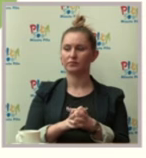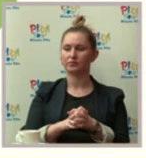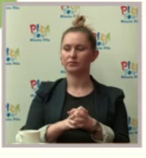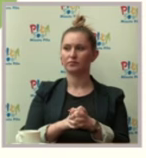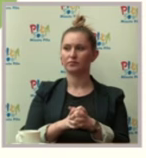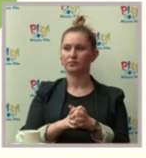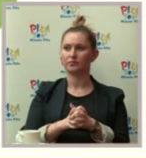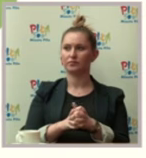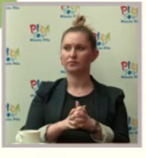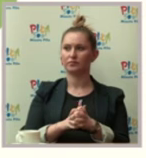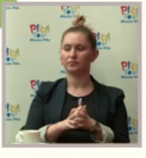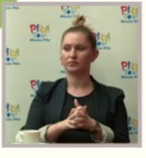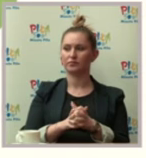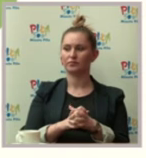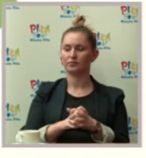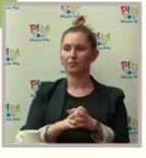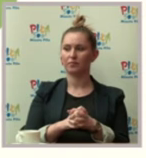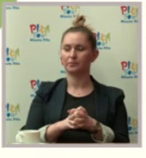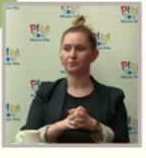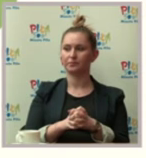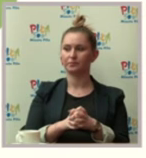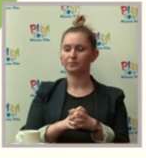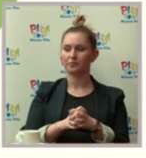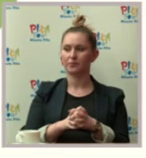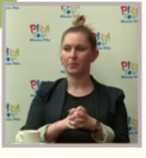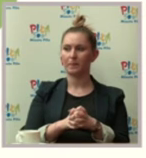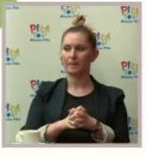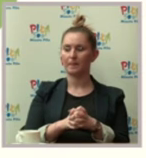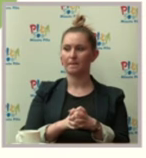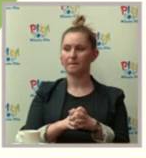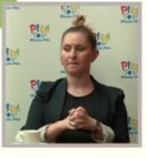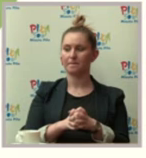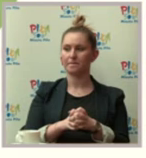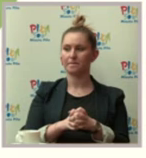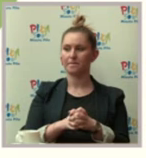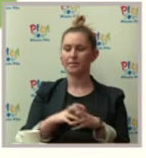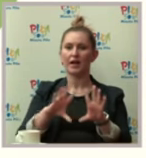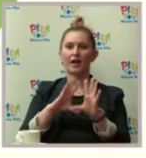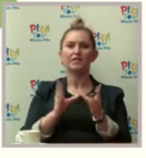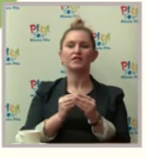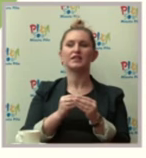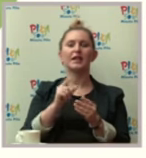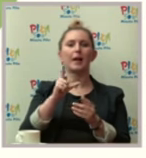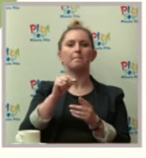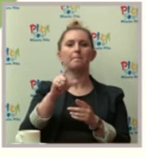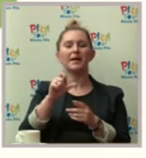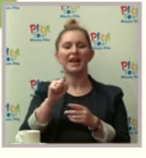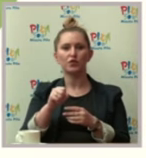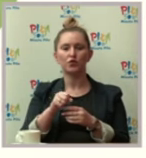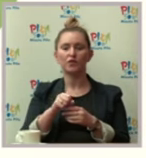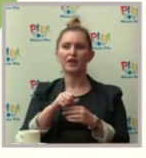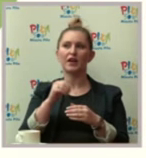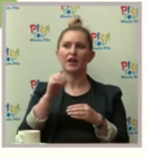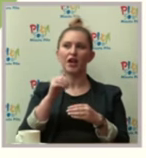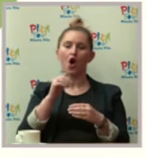potem powiatowa, utrzymywanie placówek opiekuńczo-wychowawczych oraz rodzin zastępczych. Ustawa ta